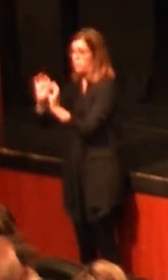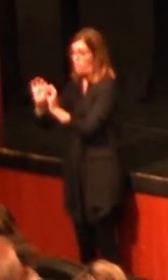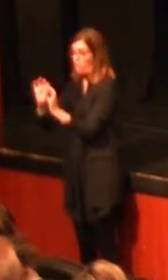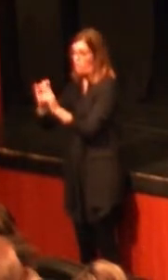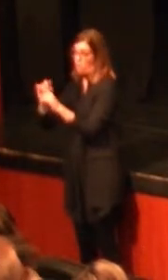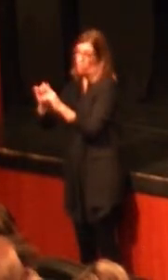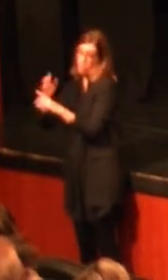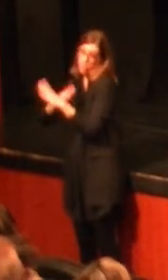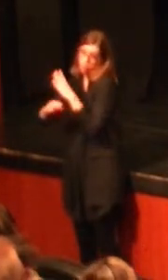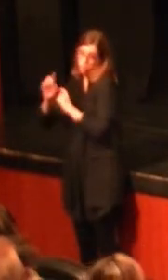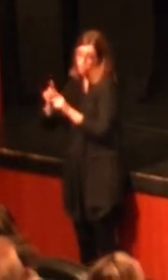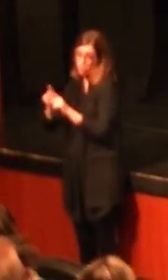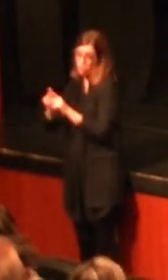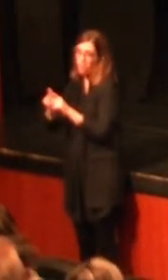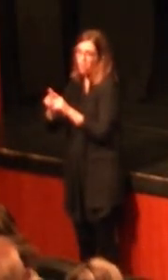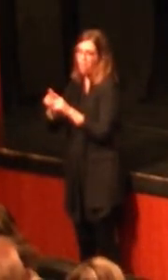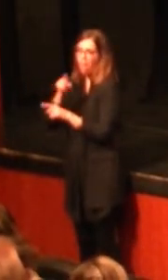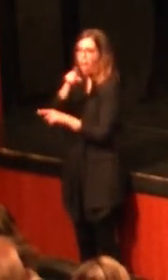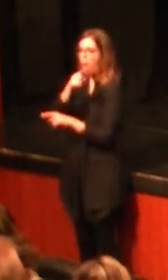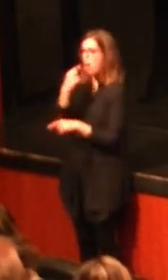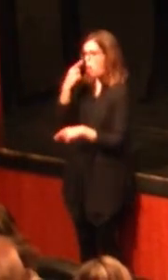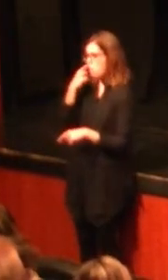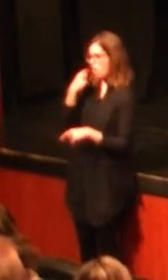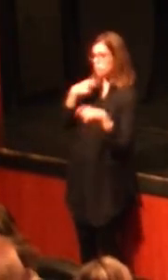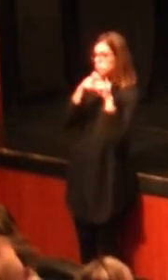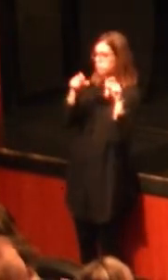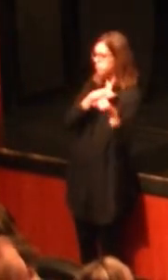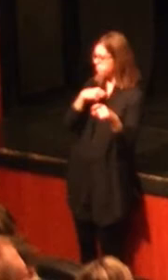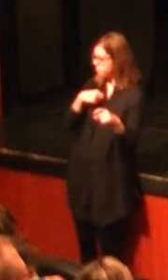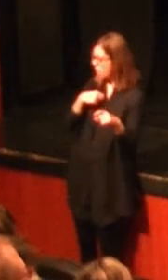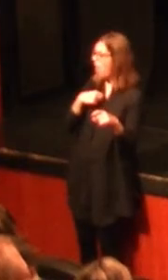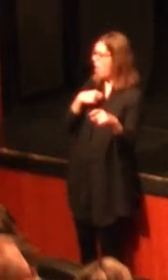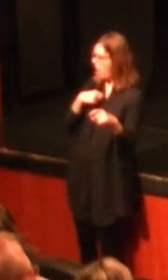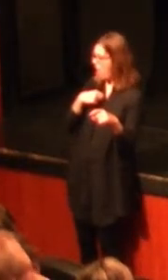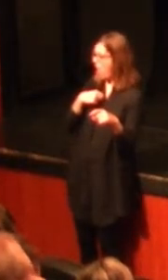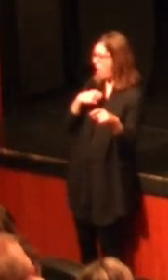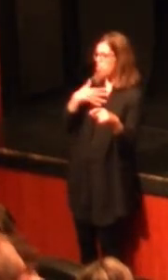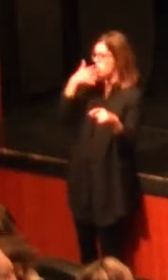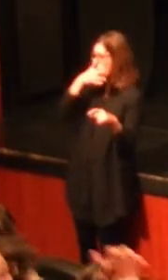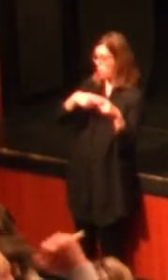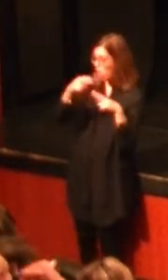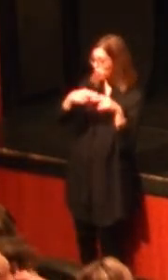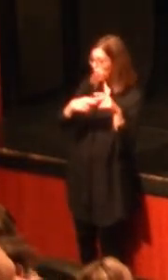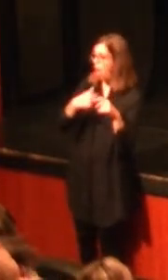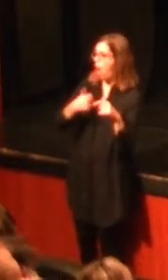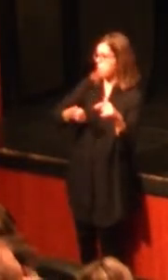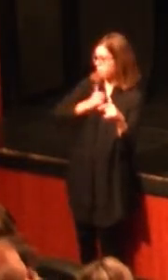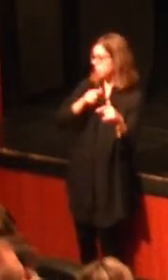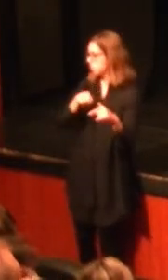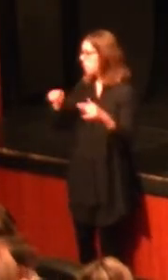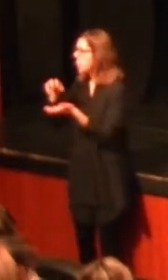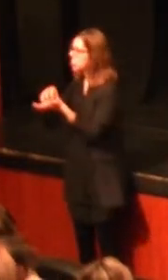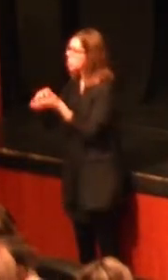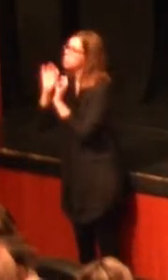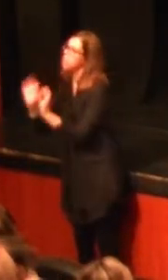oportunitat de negoci. Val? Dic molt, molt, molt resumidament, eh? I d'alguna manera és, ja que no facturo